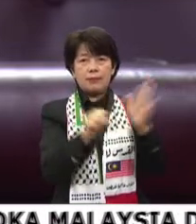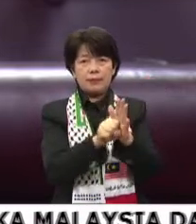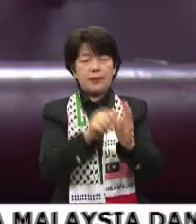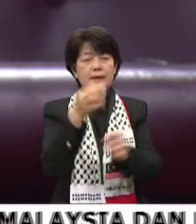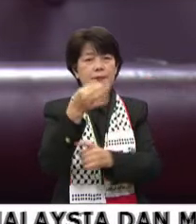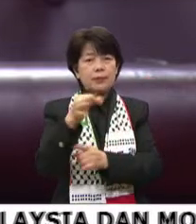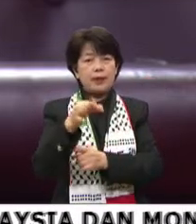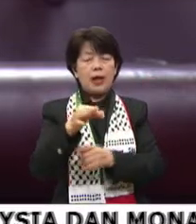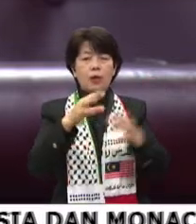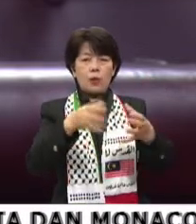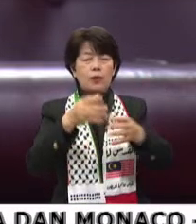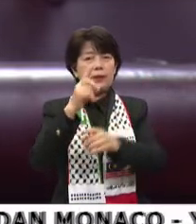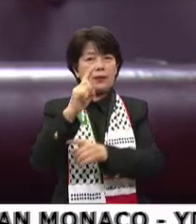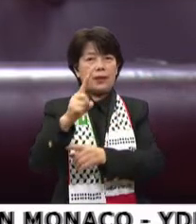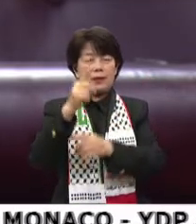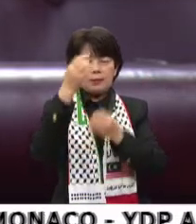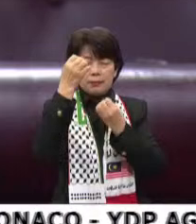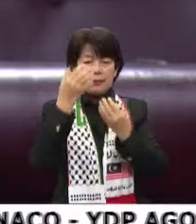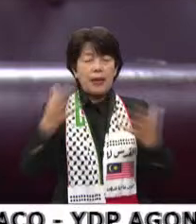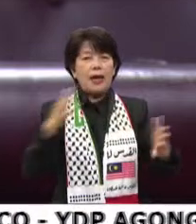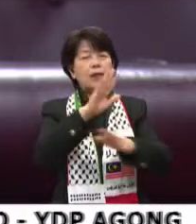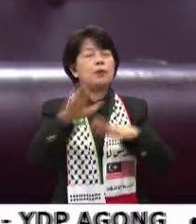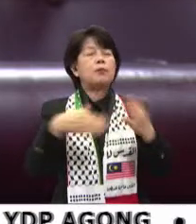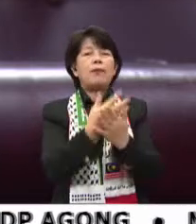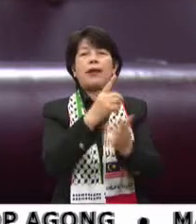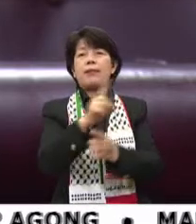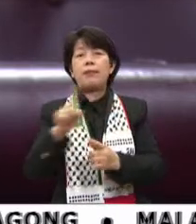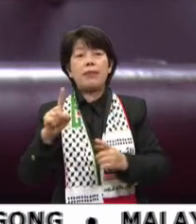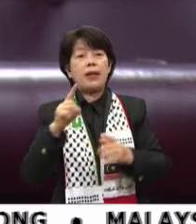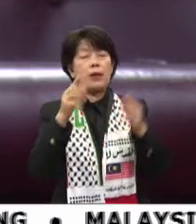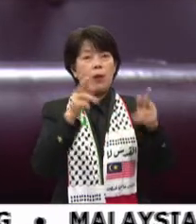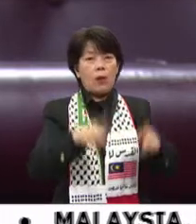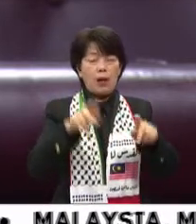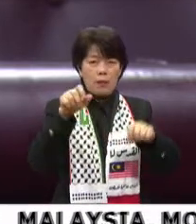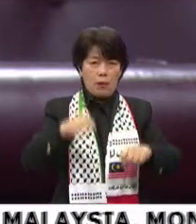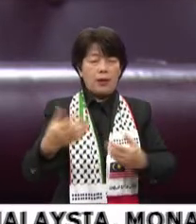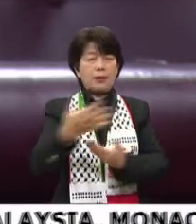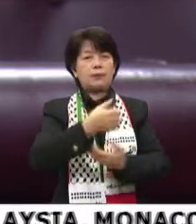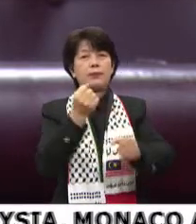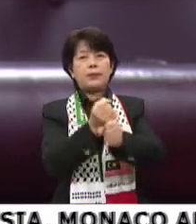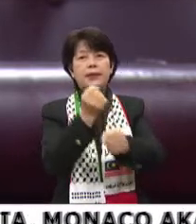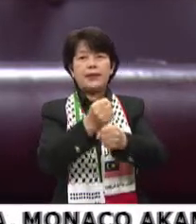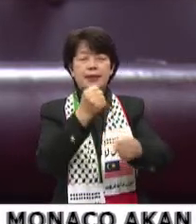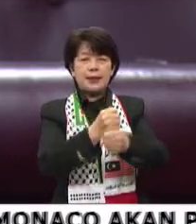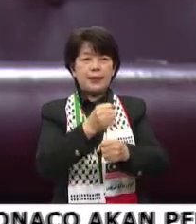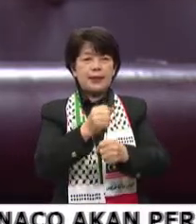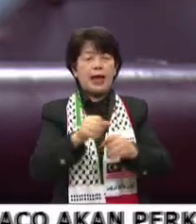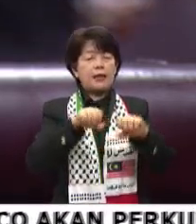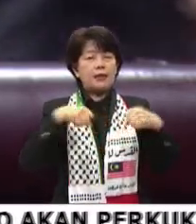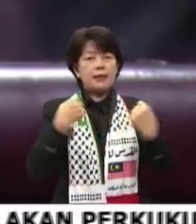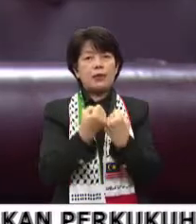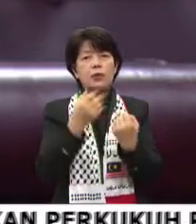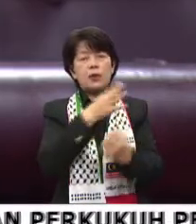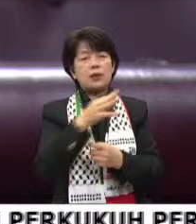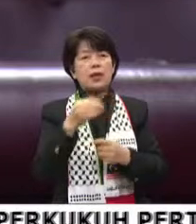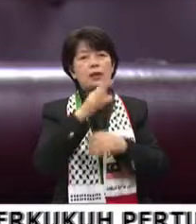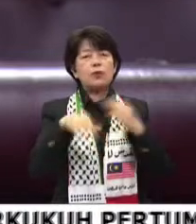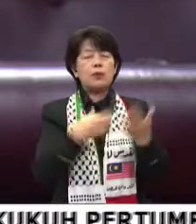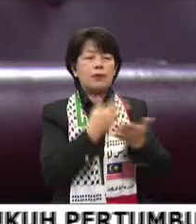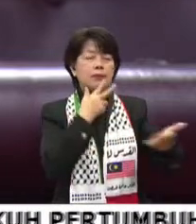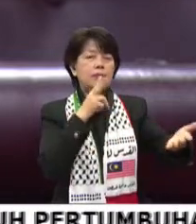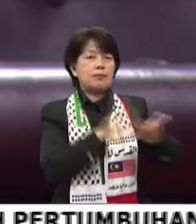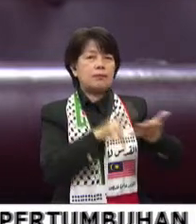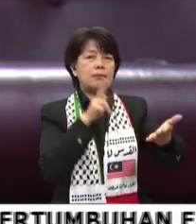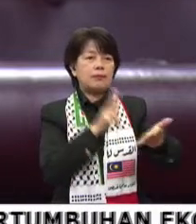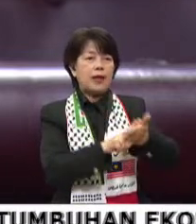291 bagi membenarkan mana-mana orang diambil bekerja sebagai pekerja sesuatu kesatuan sekerja berdaftar atau